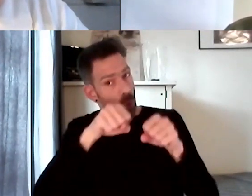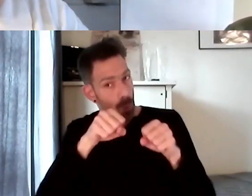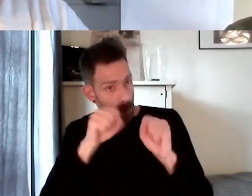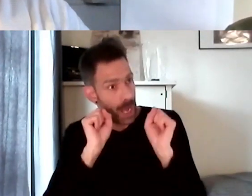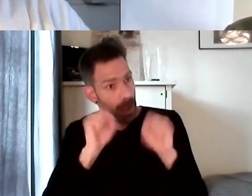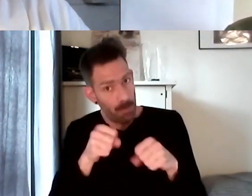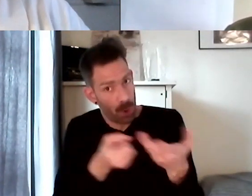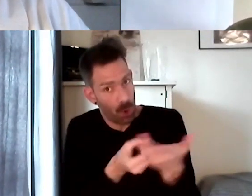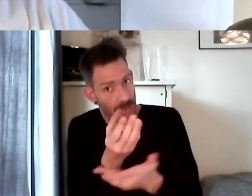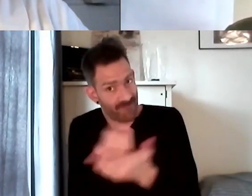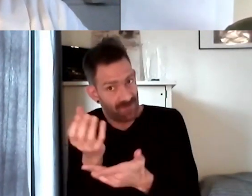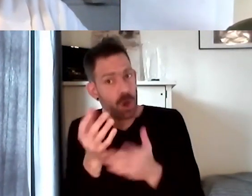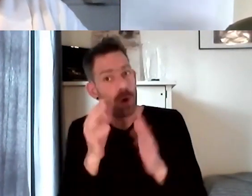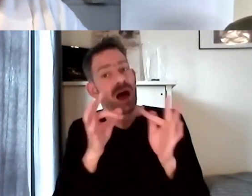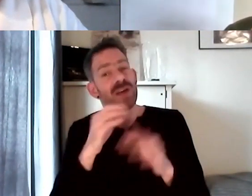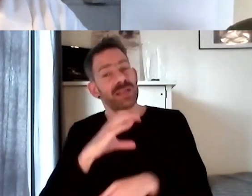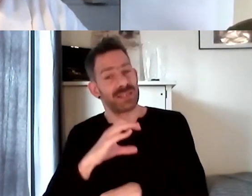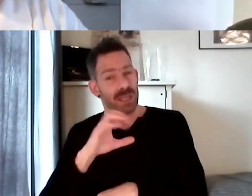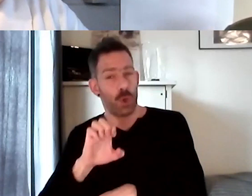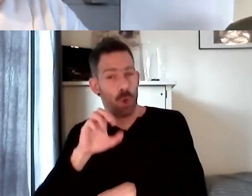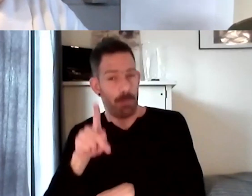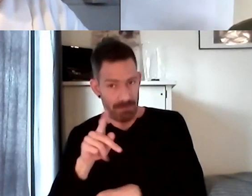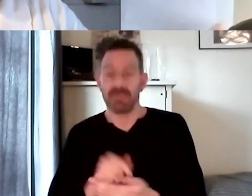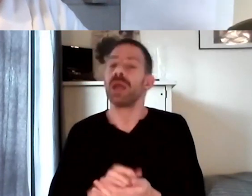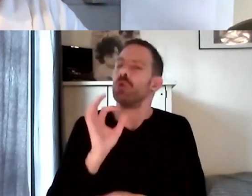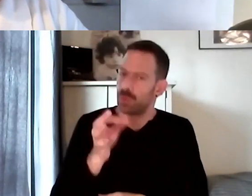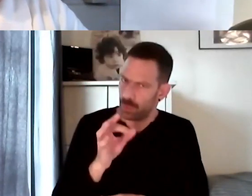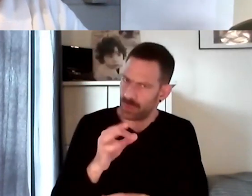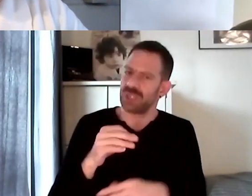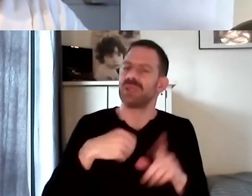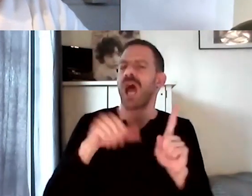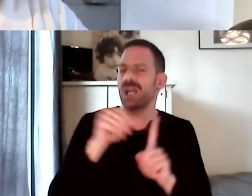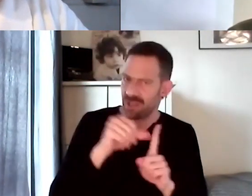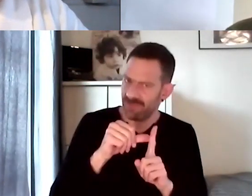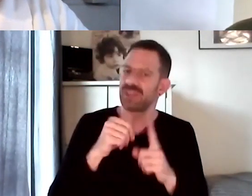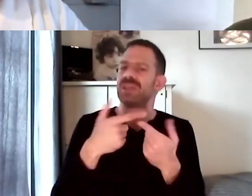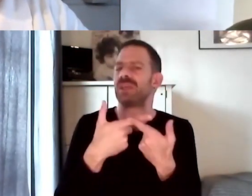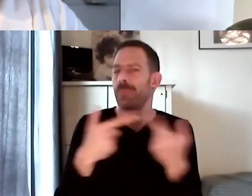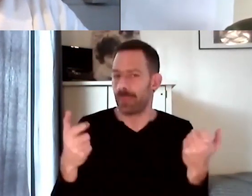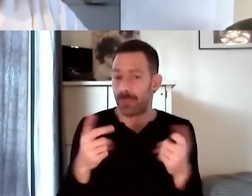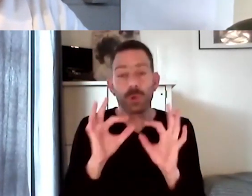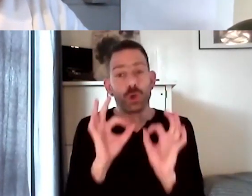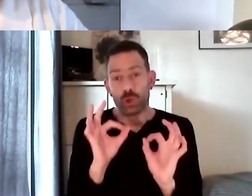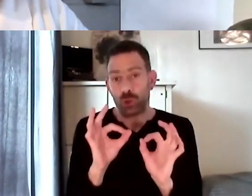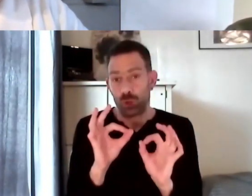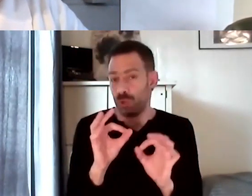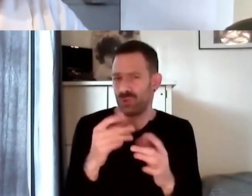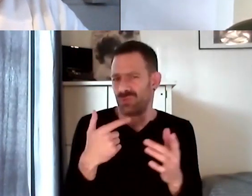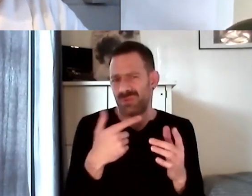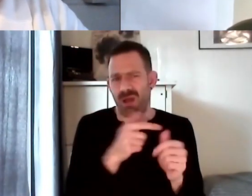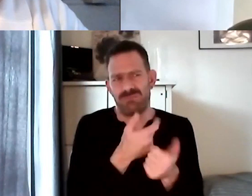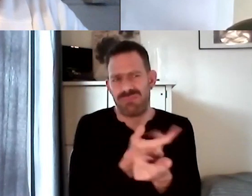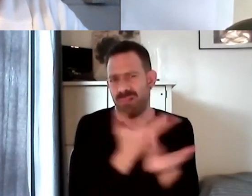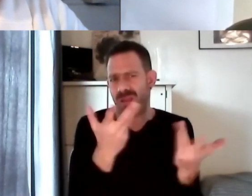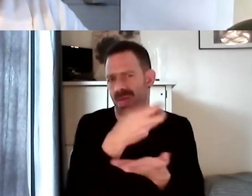cas du CEP, évidemment. Oui, l'AGFIP, voilà, vous avez, comme disait Elisabeth, des annuaires.